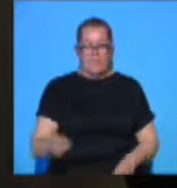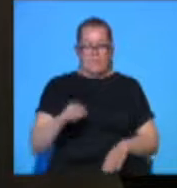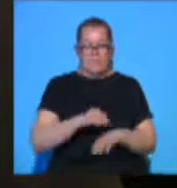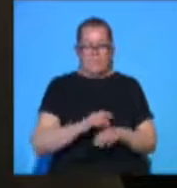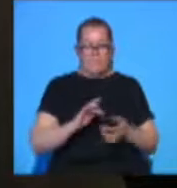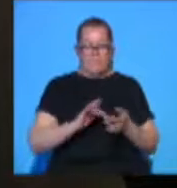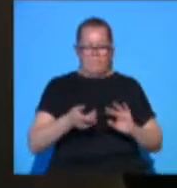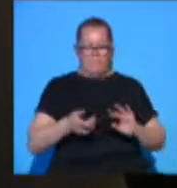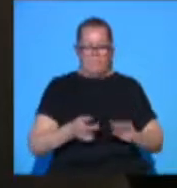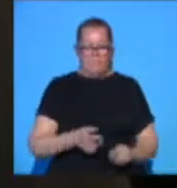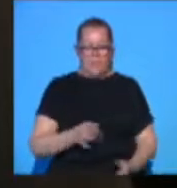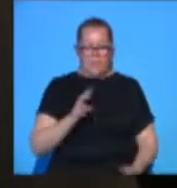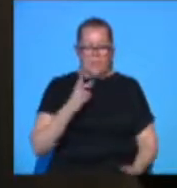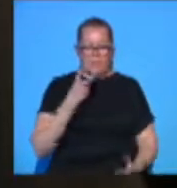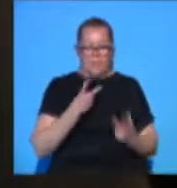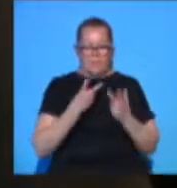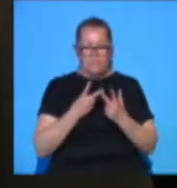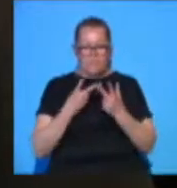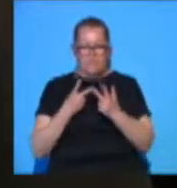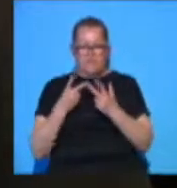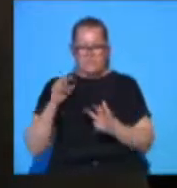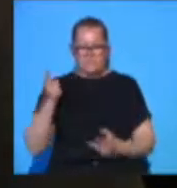nostru